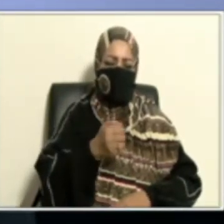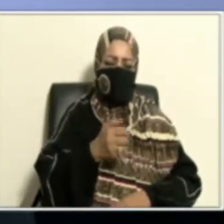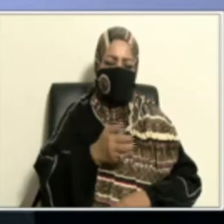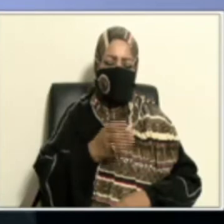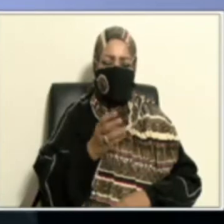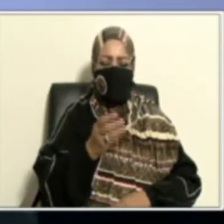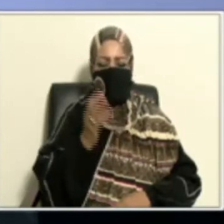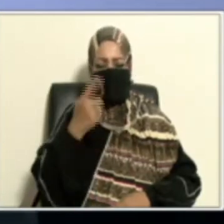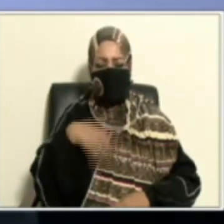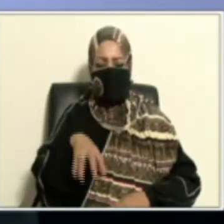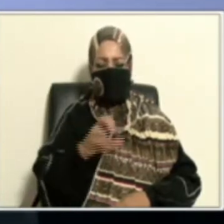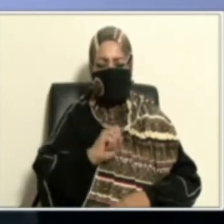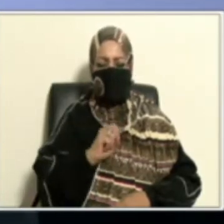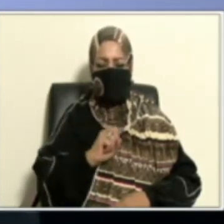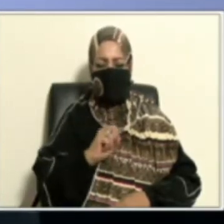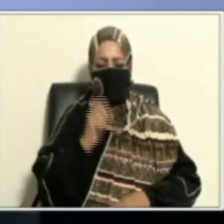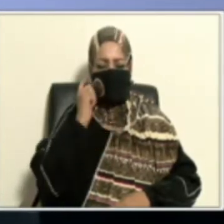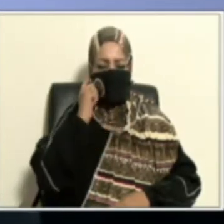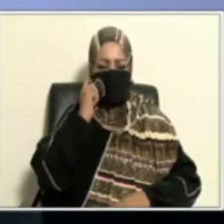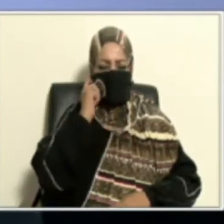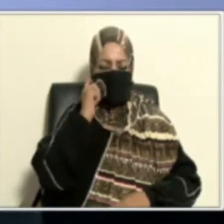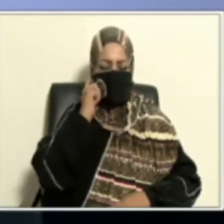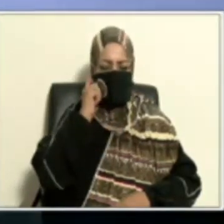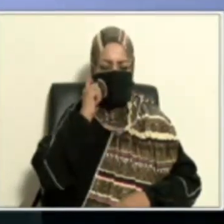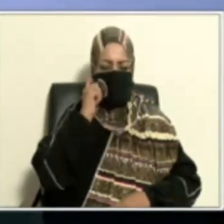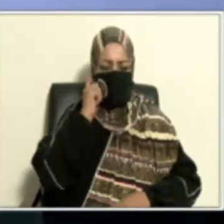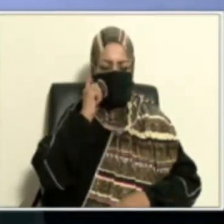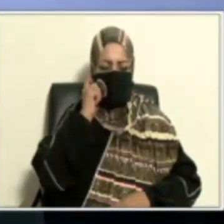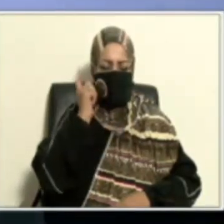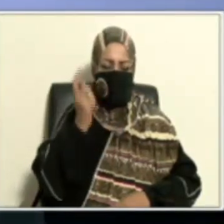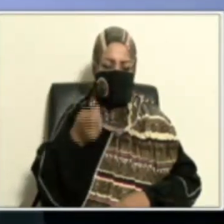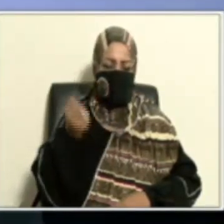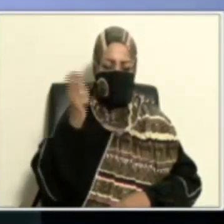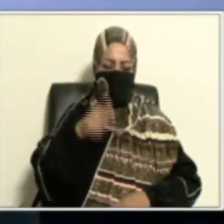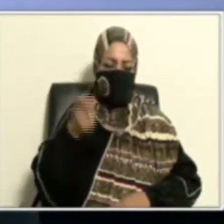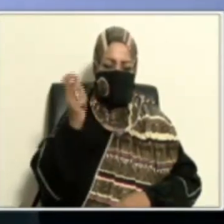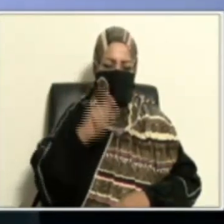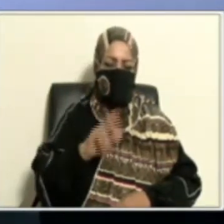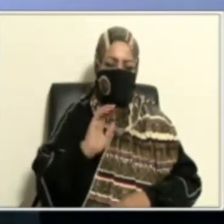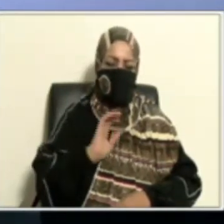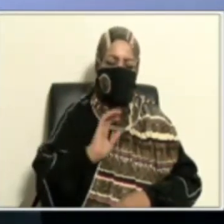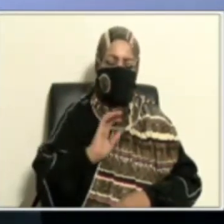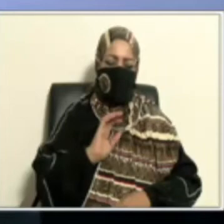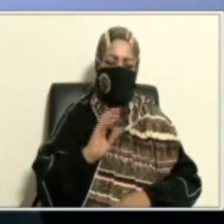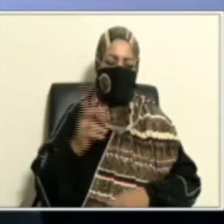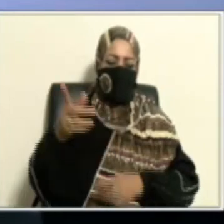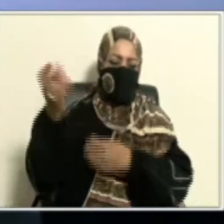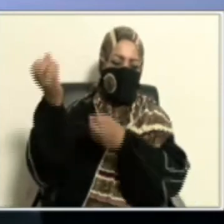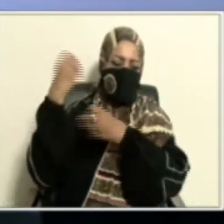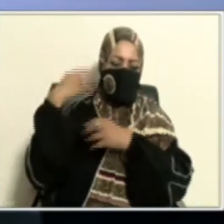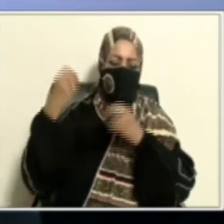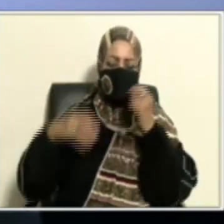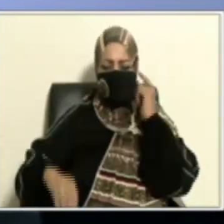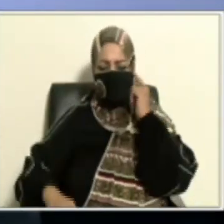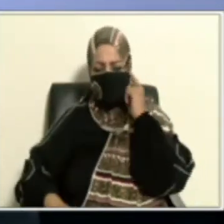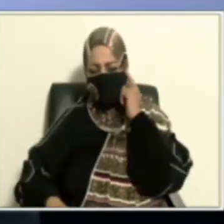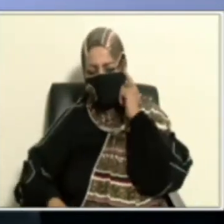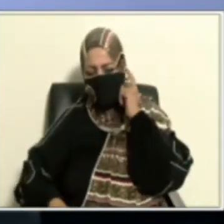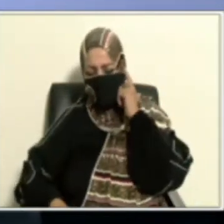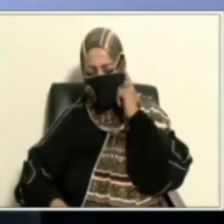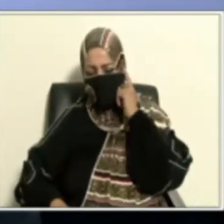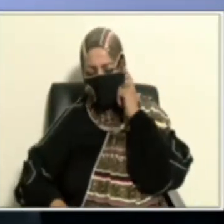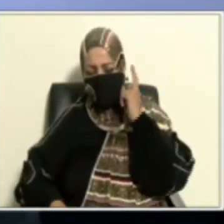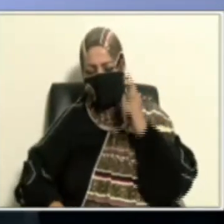هذه الآن عبادة واختراع في العبادة وهو بدعة لا شك في ذلك. أما كونك بتسبح بصوابعك